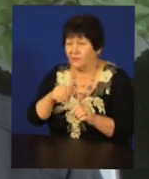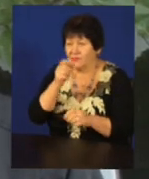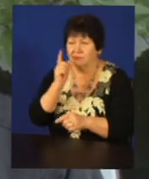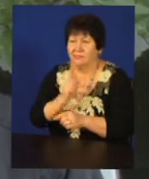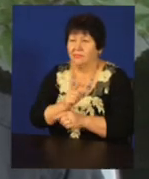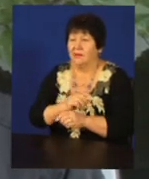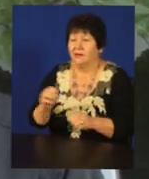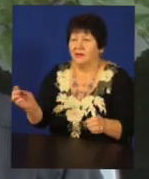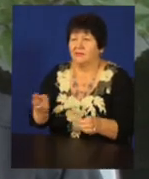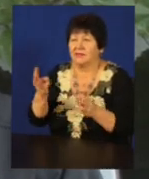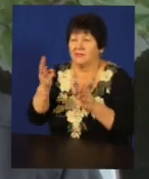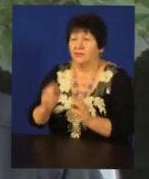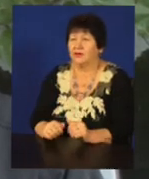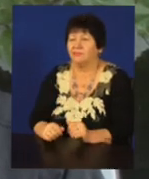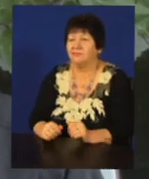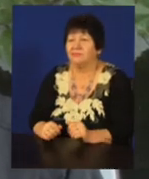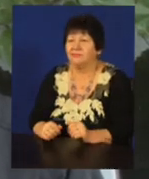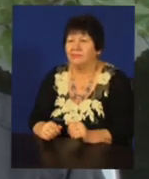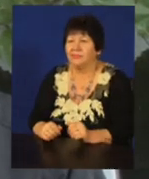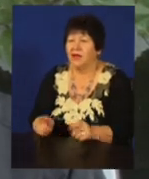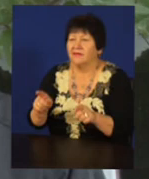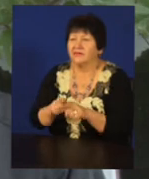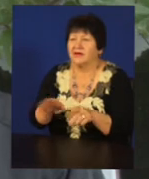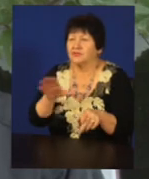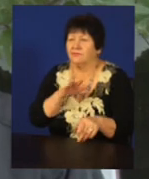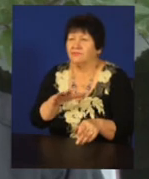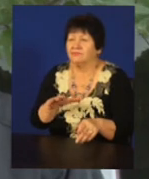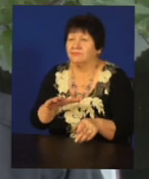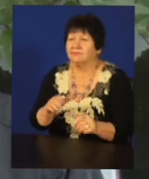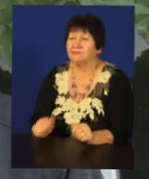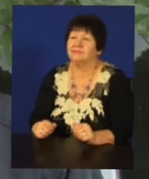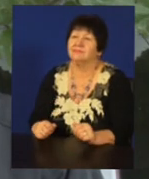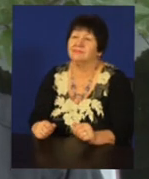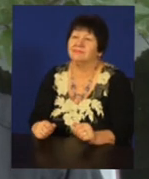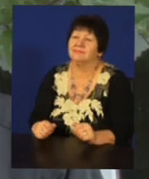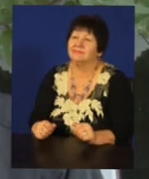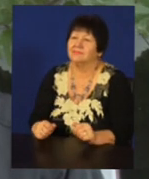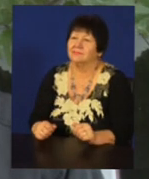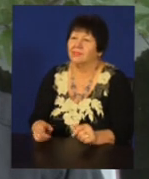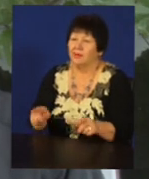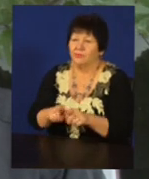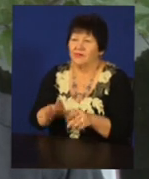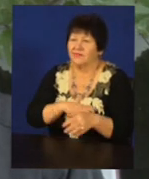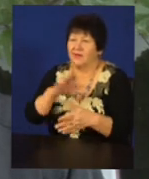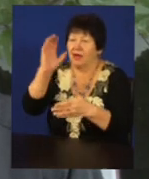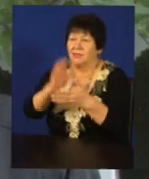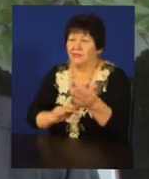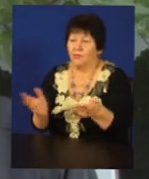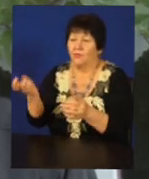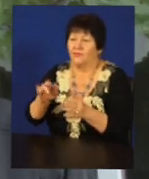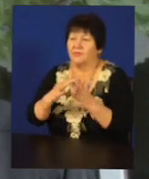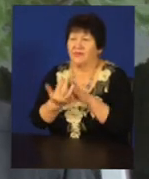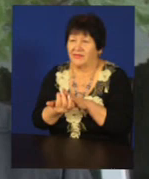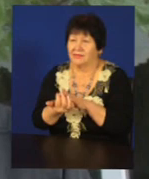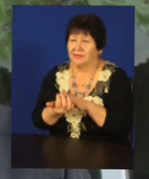Ага. Ши... Се фачем фил ди... Кот се фачем процес вербал, дичь, пот. Да, по-фос пенсат,